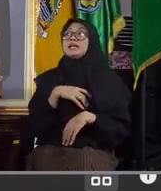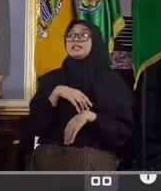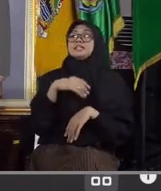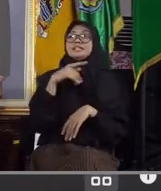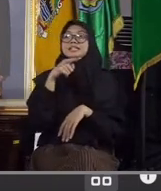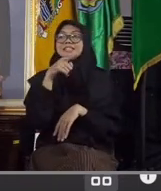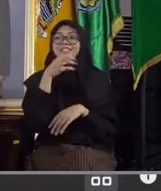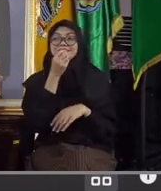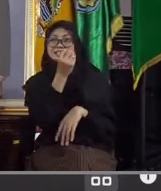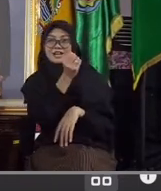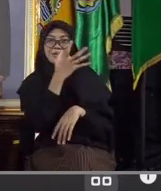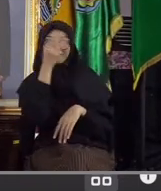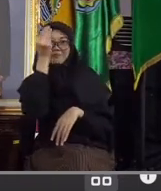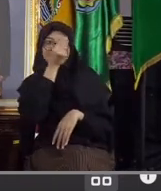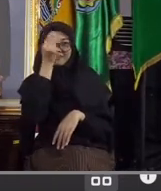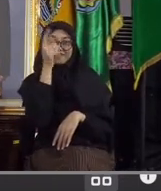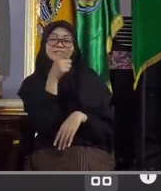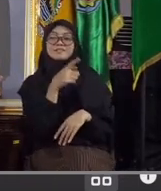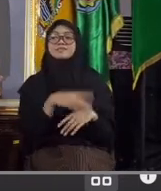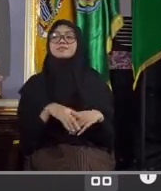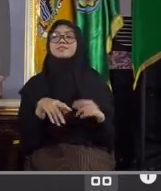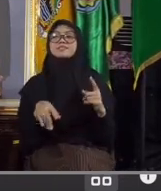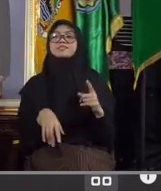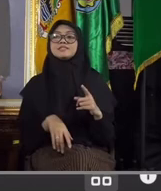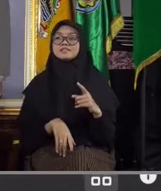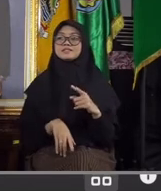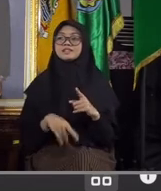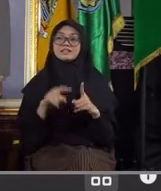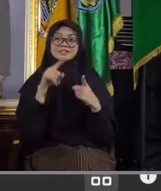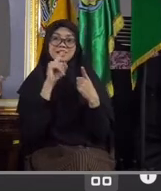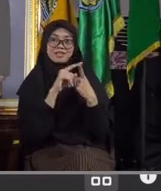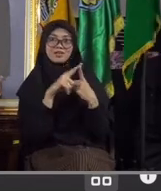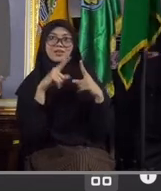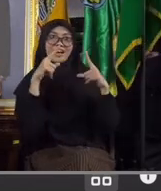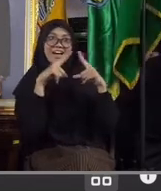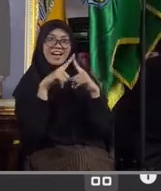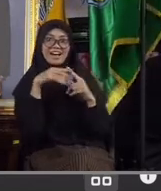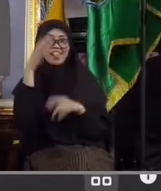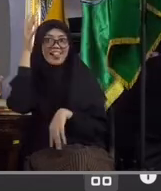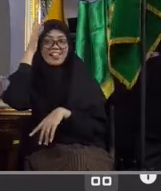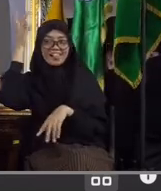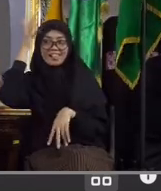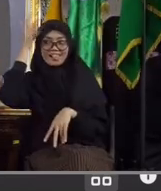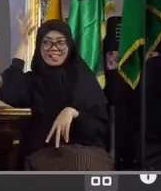mesti. Ngene, 1A tidak tahu. Ya.